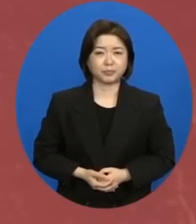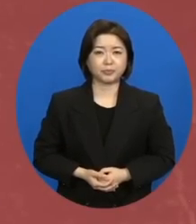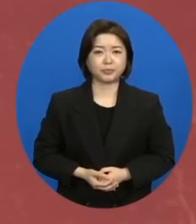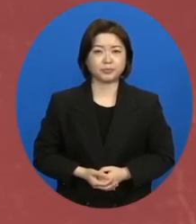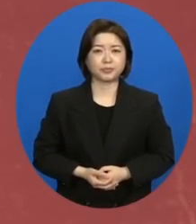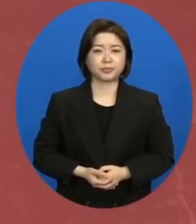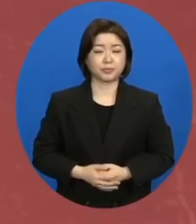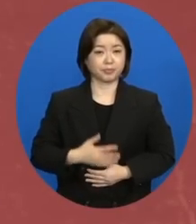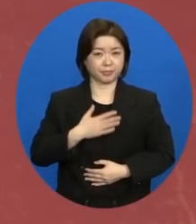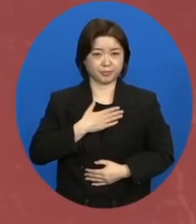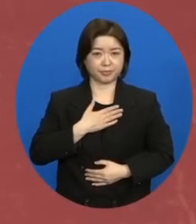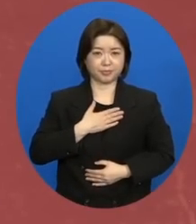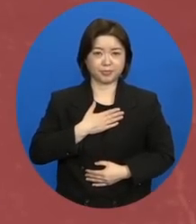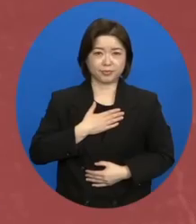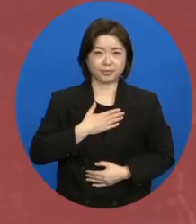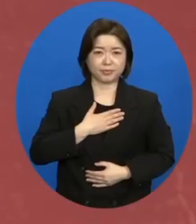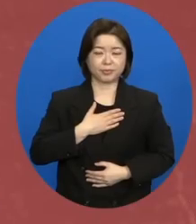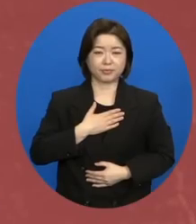아,